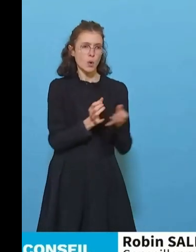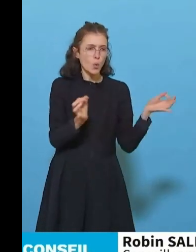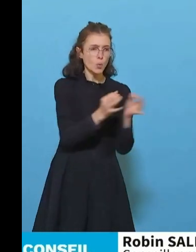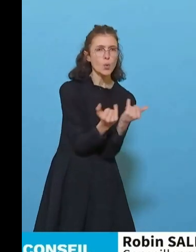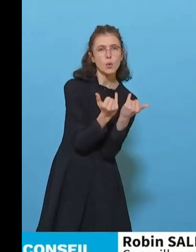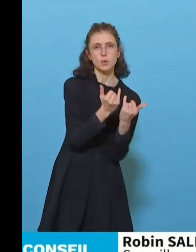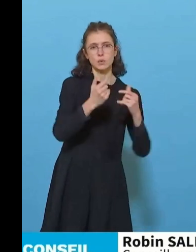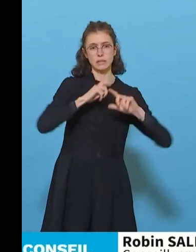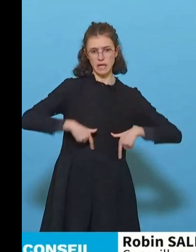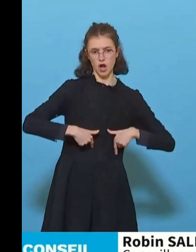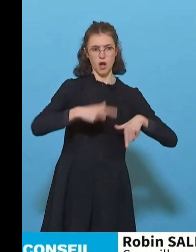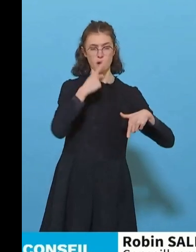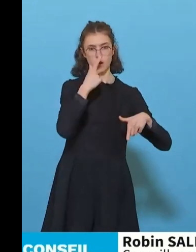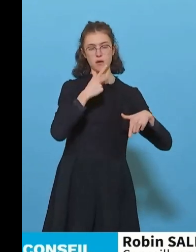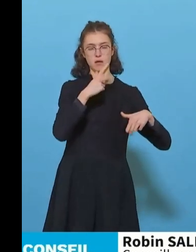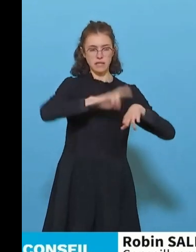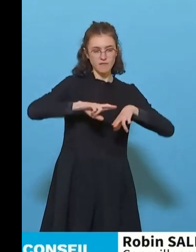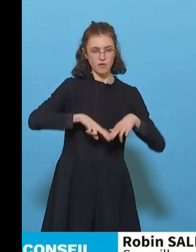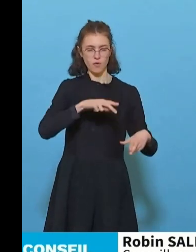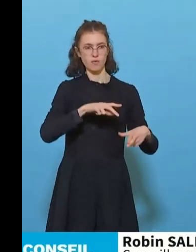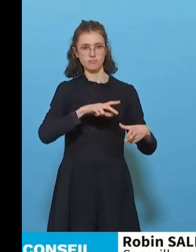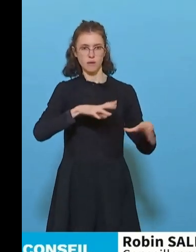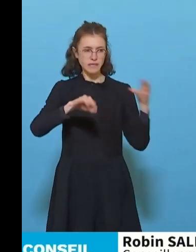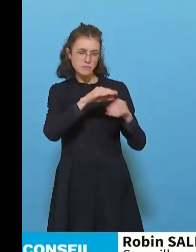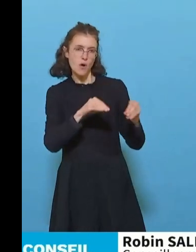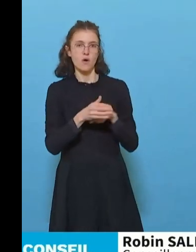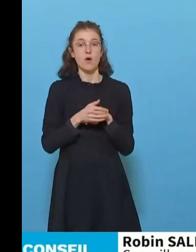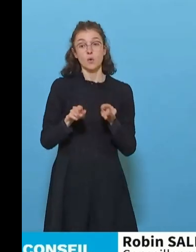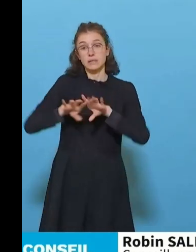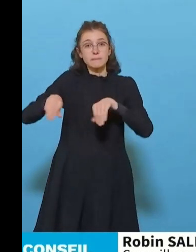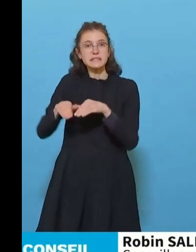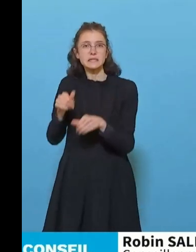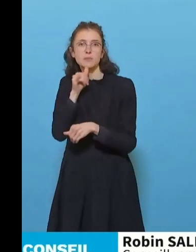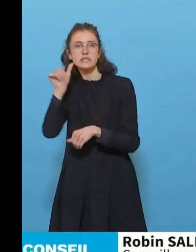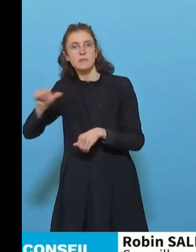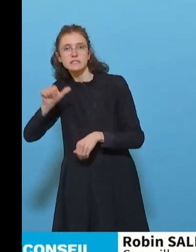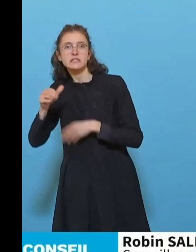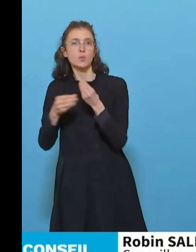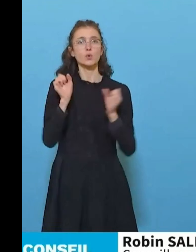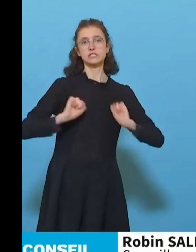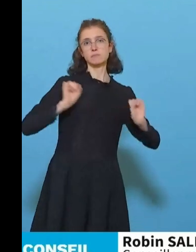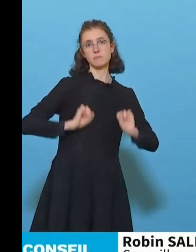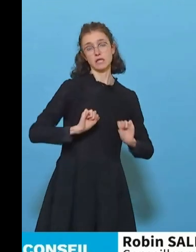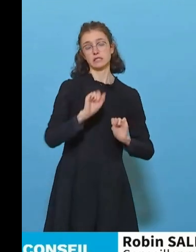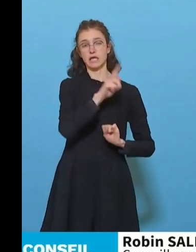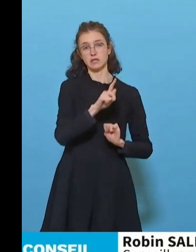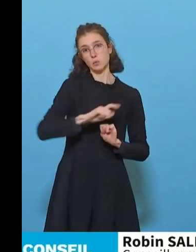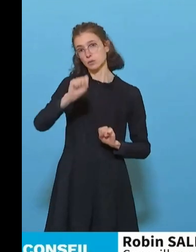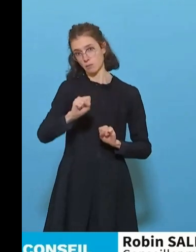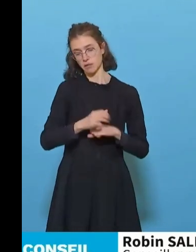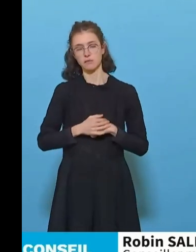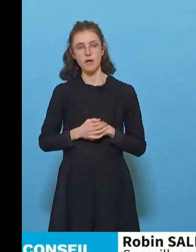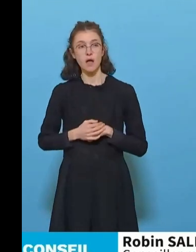sportif, avec les piscines des Dervalières, de la Petite Amazonie, du gymnase Gaston Serpette et d'autres équipements, ni le